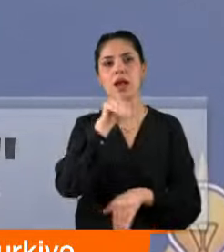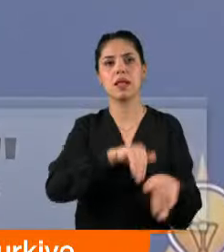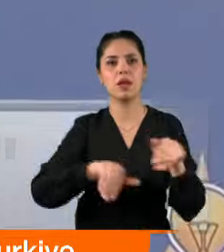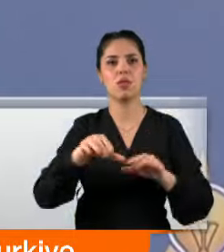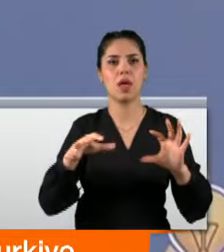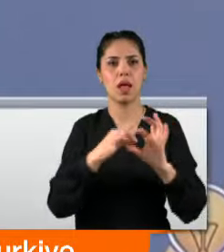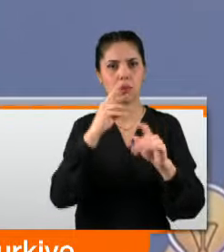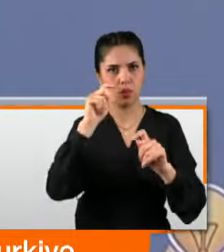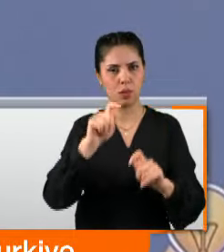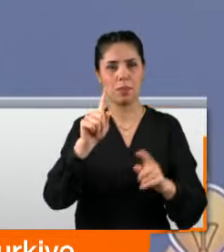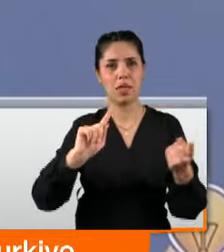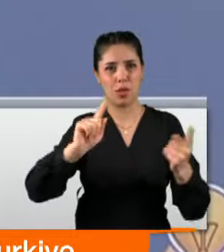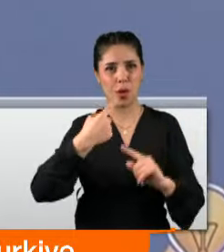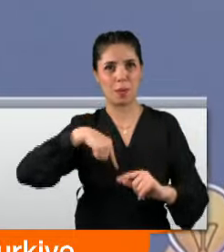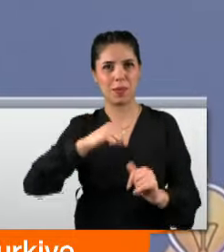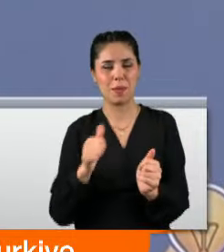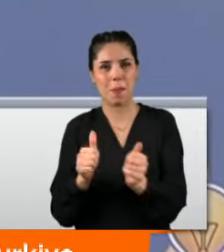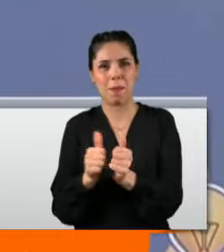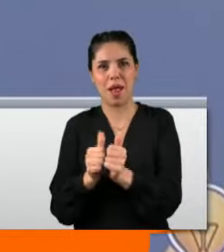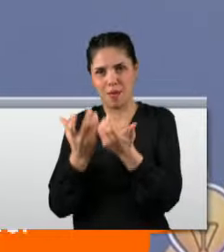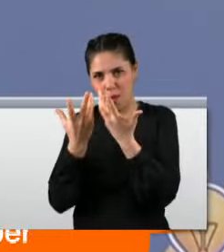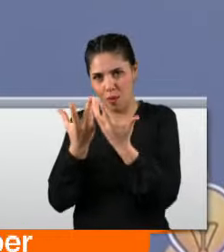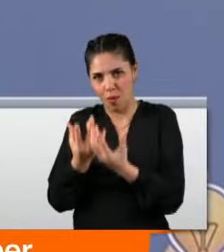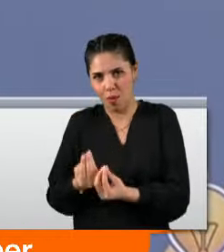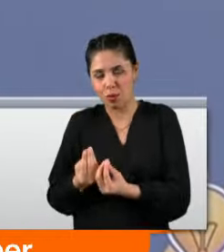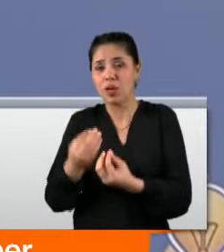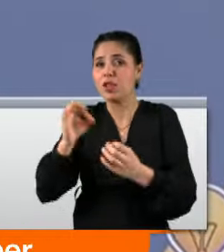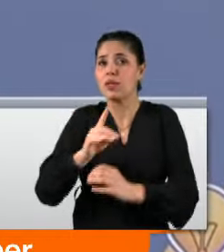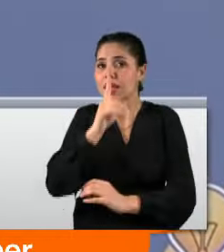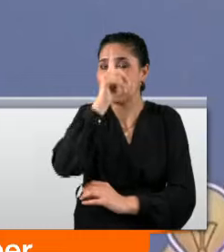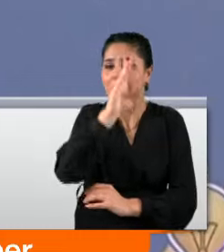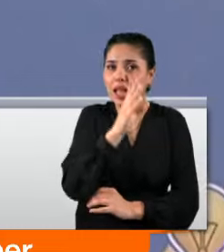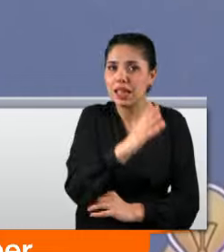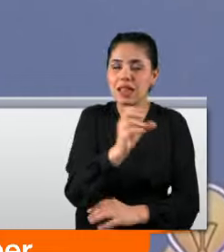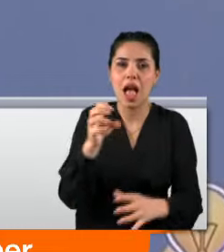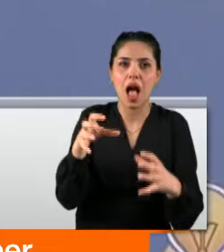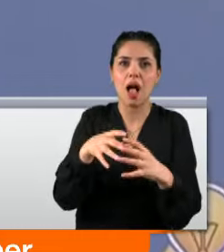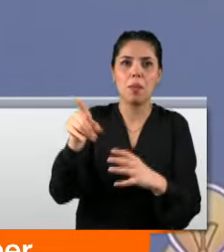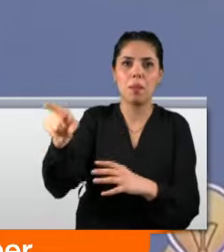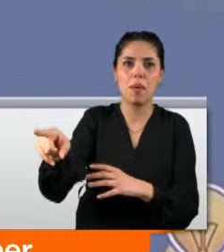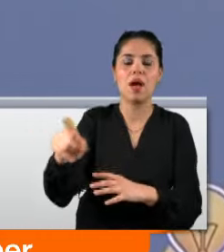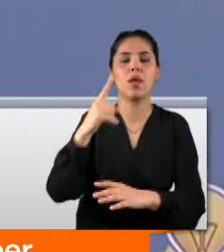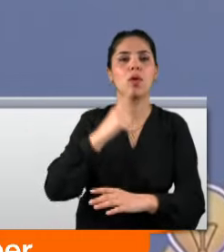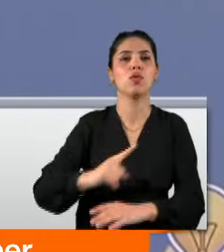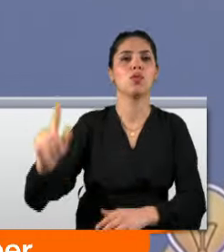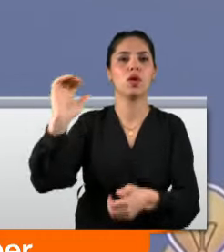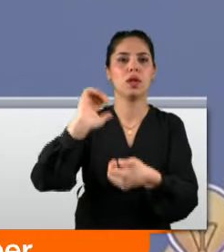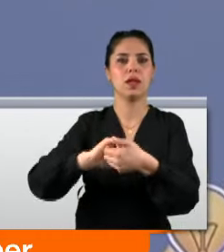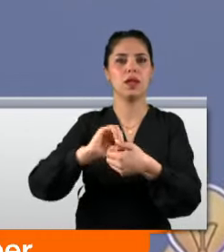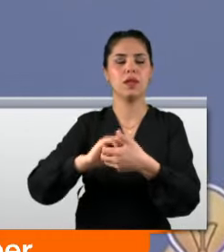Bir dönem bizim yanımızda oldukları halde şimdi sadece AK Parti'ye ve Cumhur